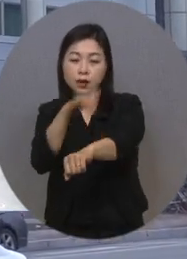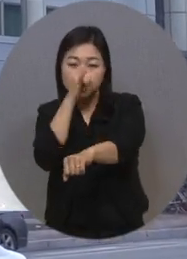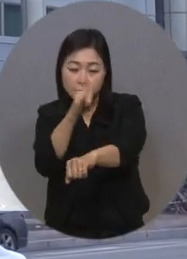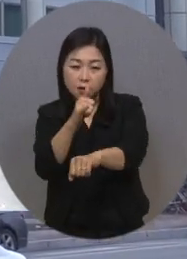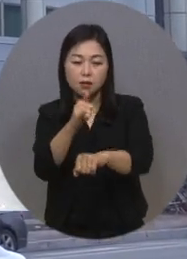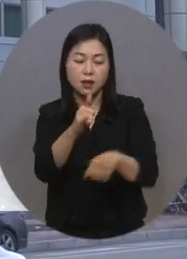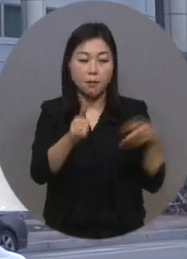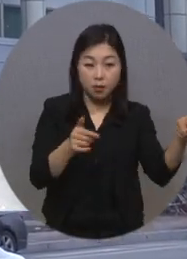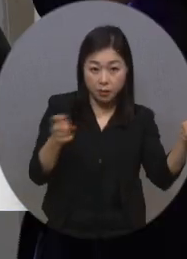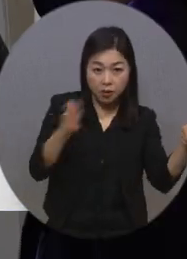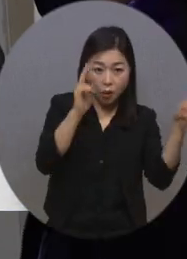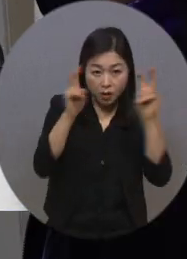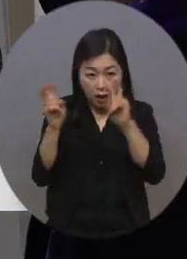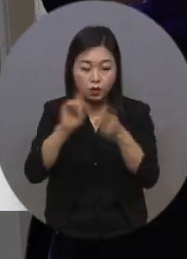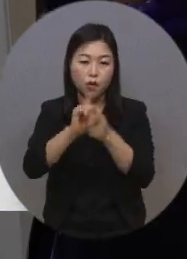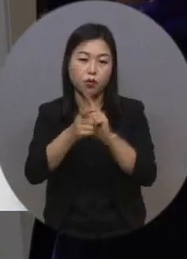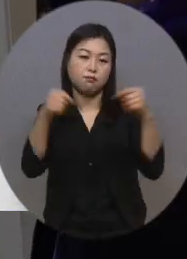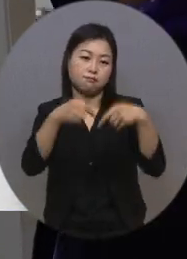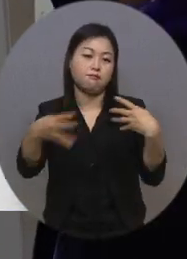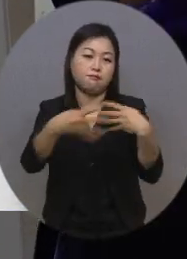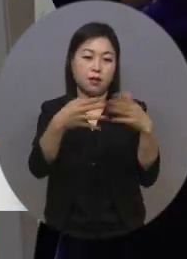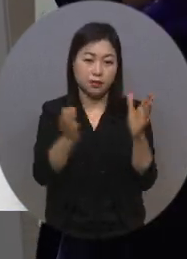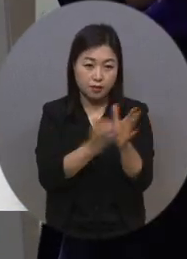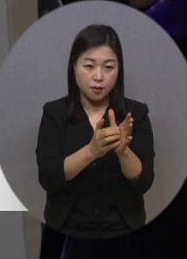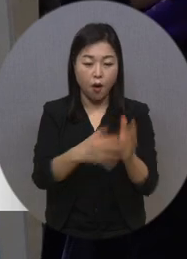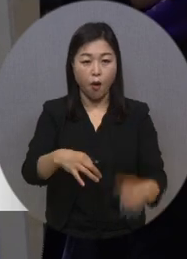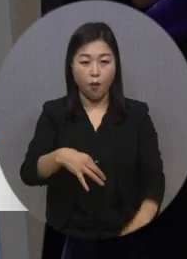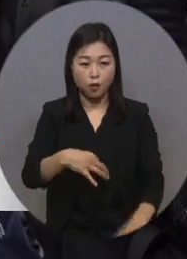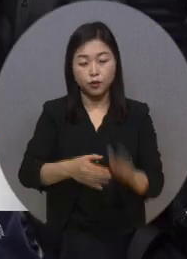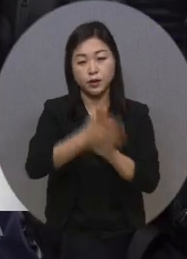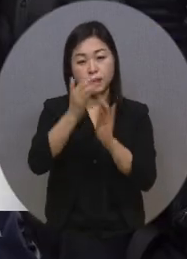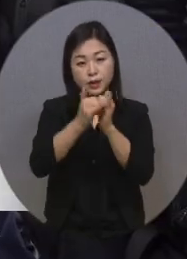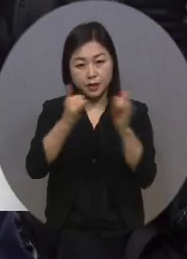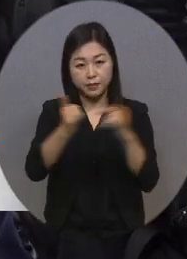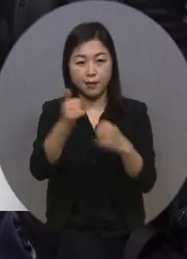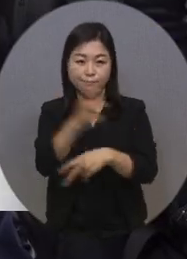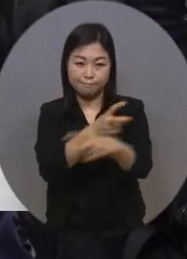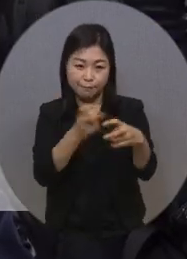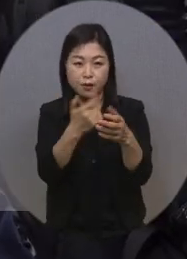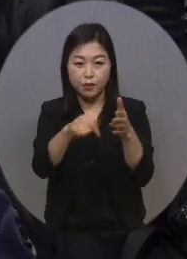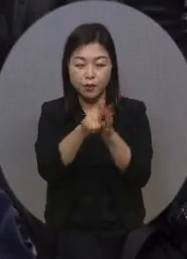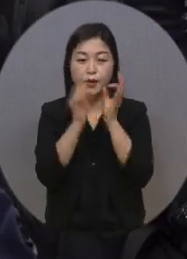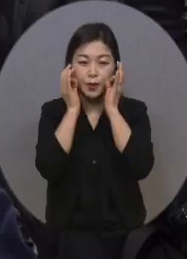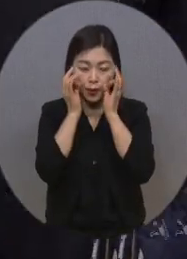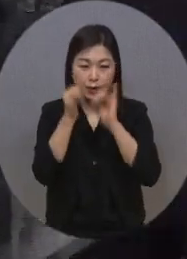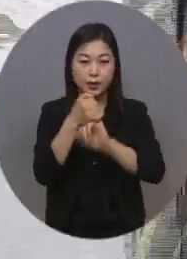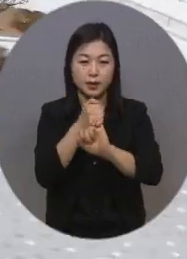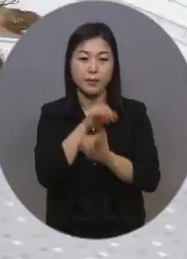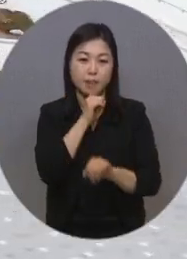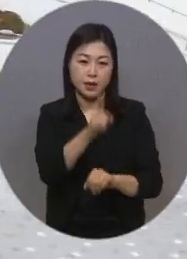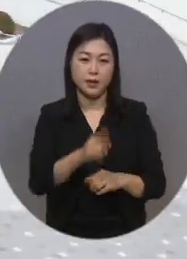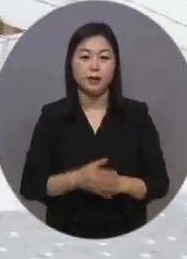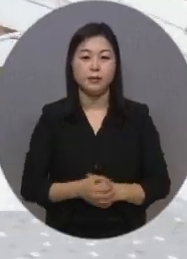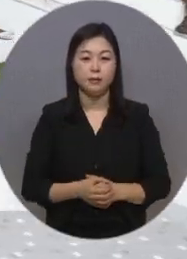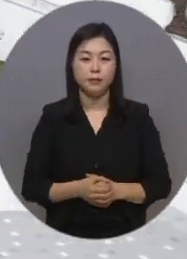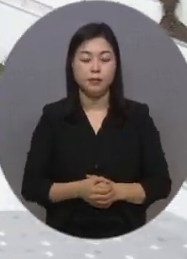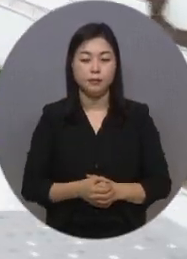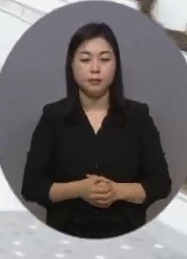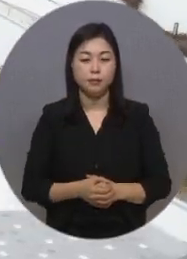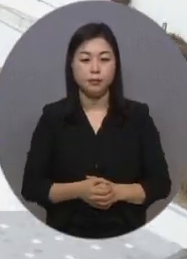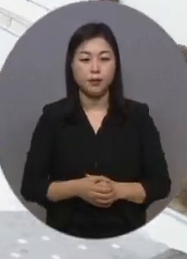협의로 해결되었고 앞으로도 원주 시민들의 원활한 대중교통 이용에 노력하겠다고 밝혔습니다.